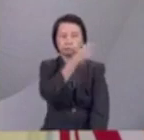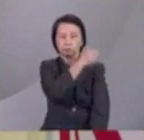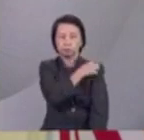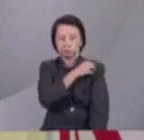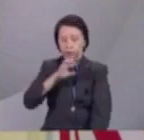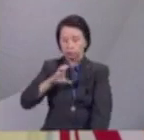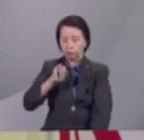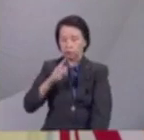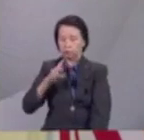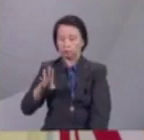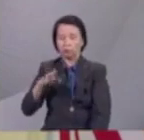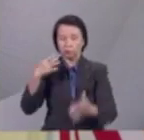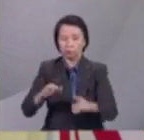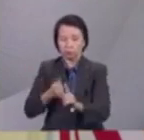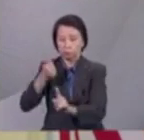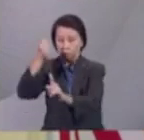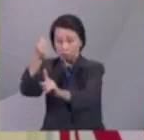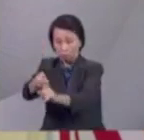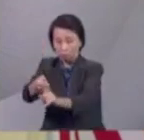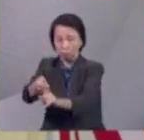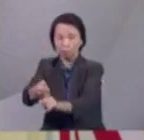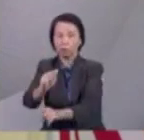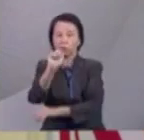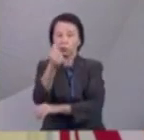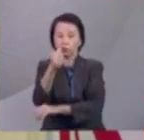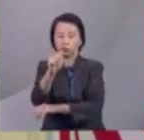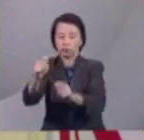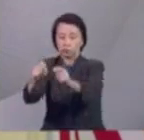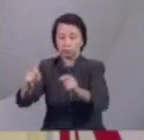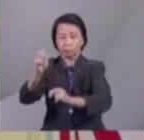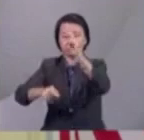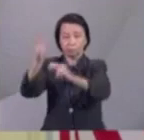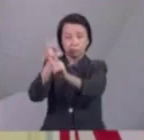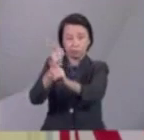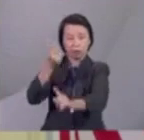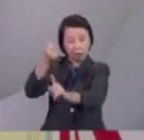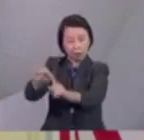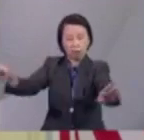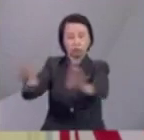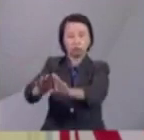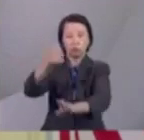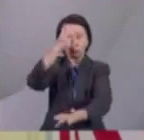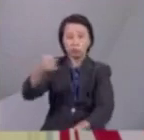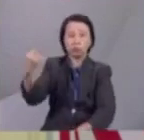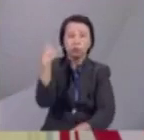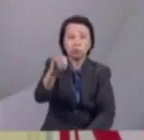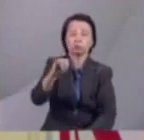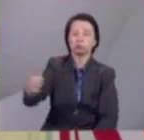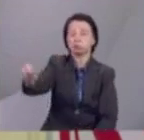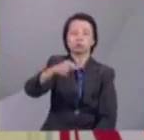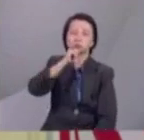CIDB telah mengarahkan 10 tapak binaan ditutup kerana tidak patuh